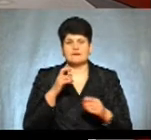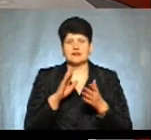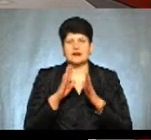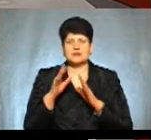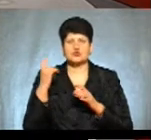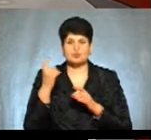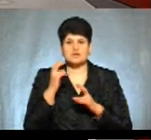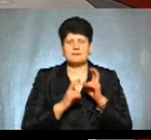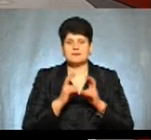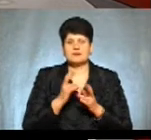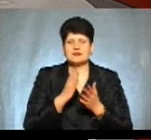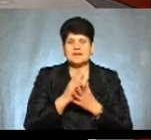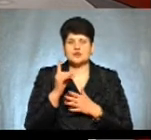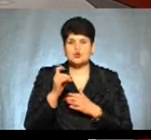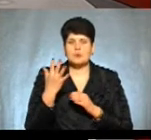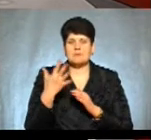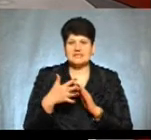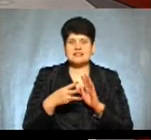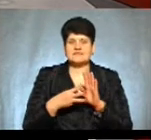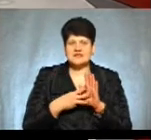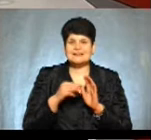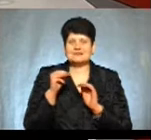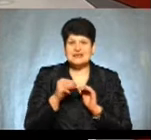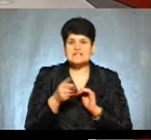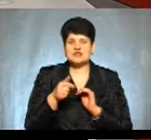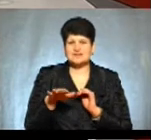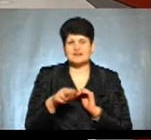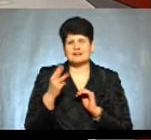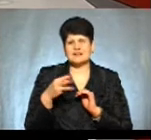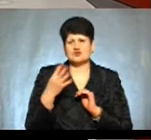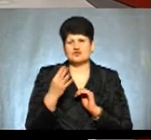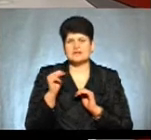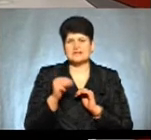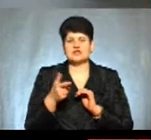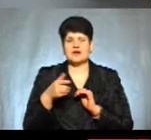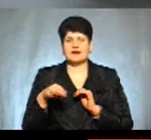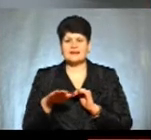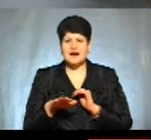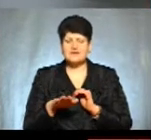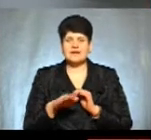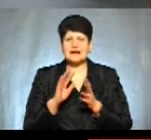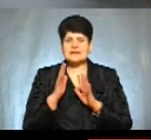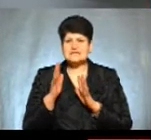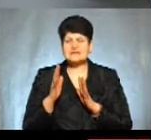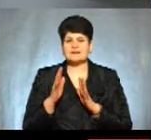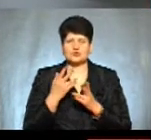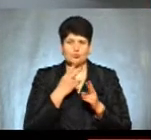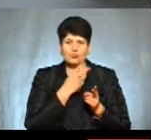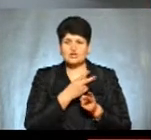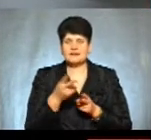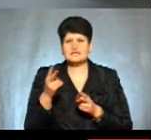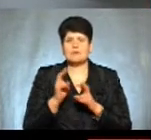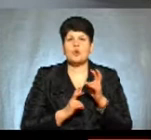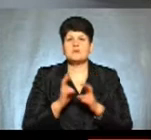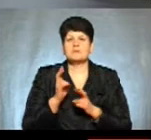лісогосподарських підприємств, налічується 158 тисяч гектарів. Тому, власне, 34 тисячі гектарів лісів. І якщо подивитися по тих